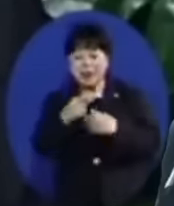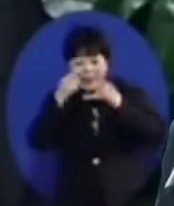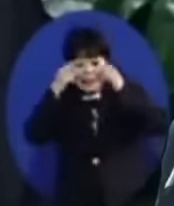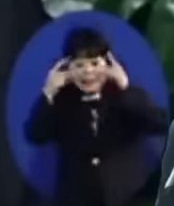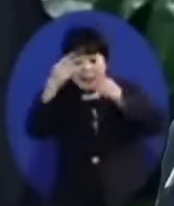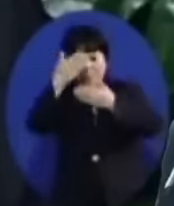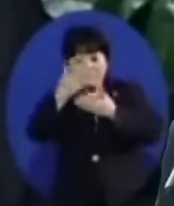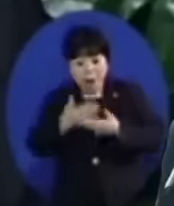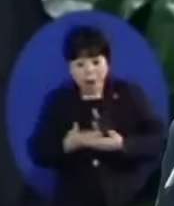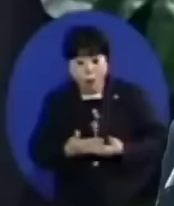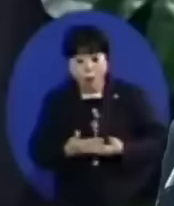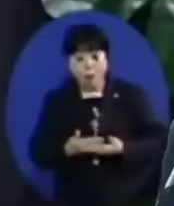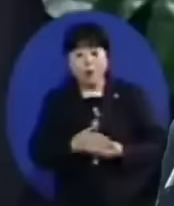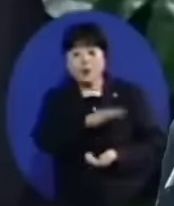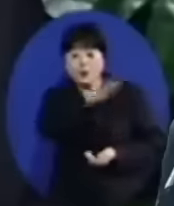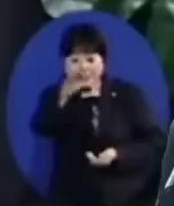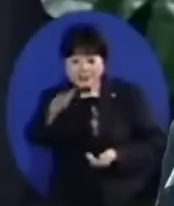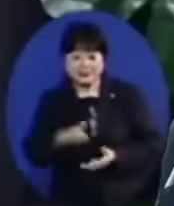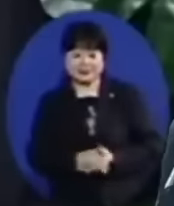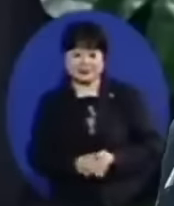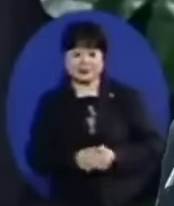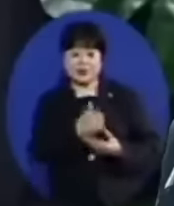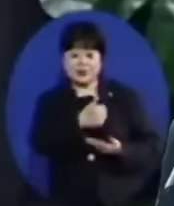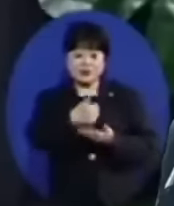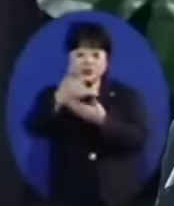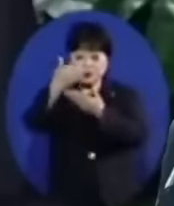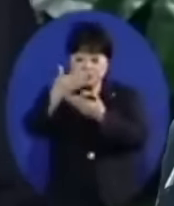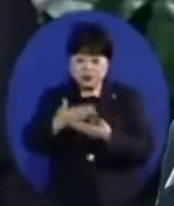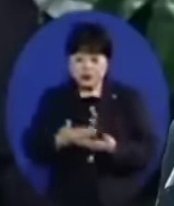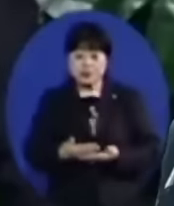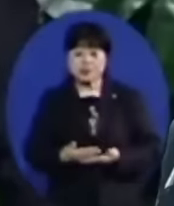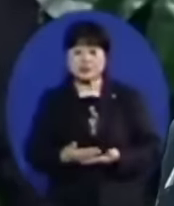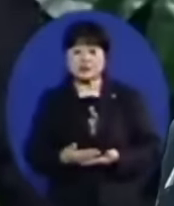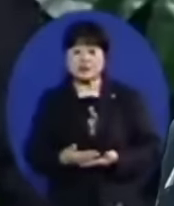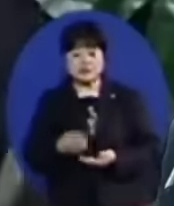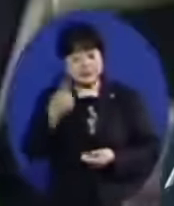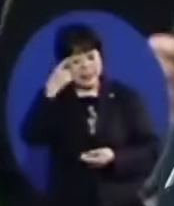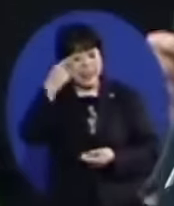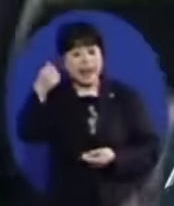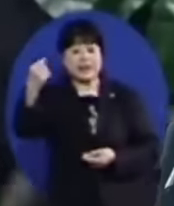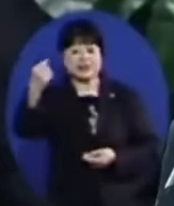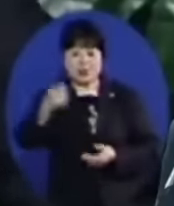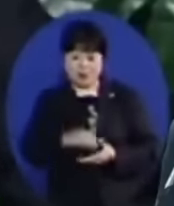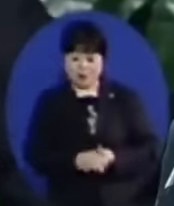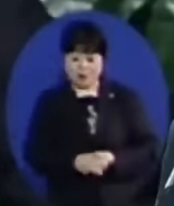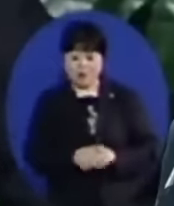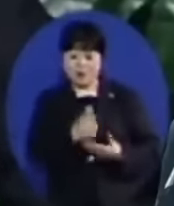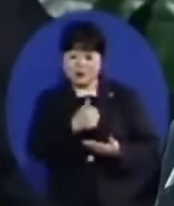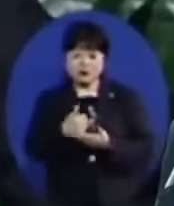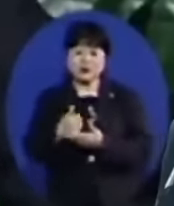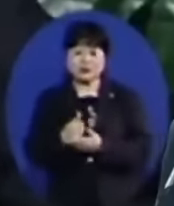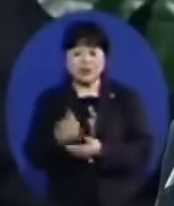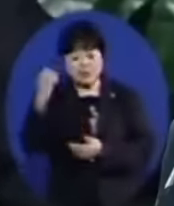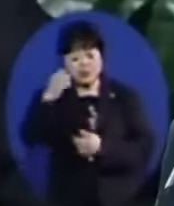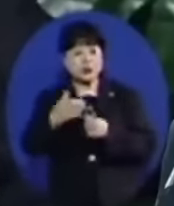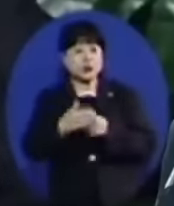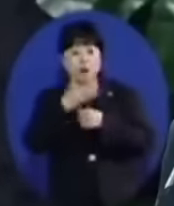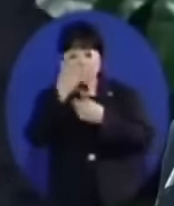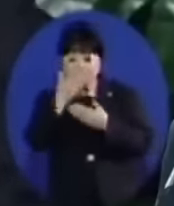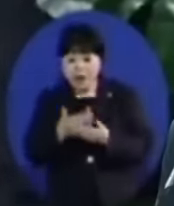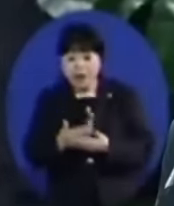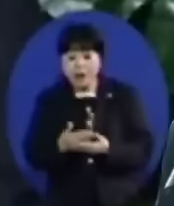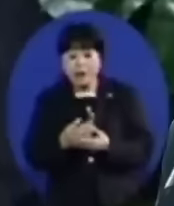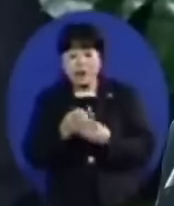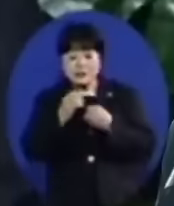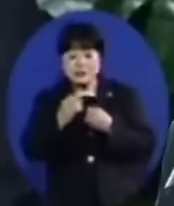깨달음을 갖고 살아야 되겠습니다. 우리는 주님이 주신 지식을 가지고 주의 성령의 도움으로 새